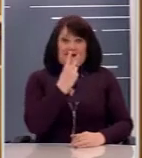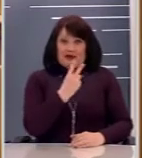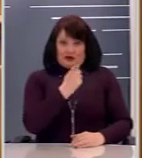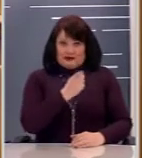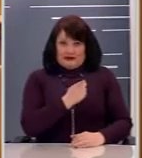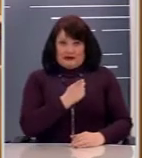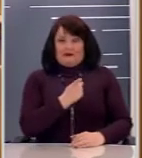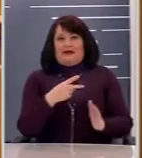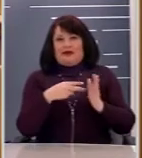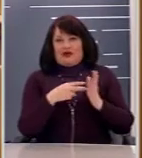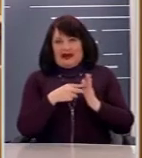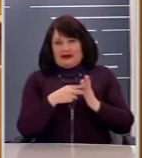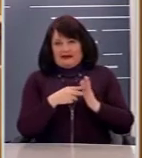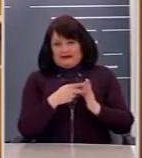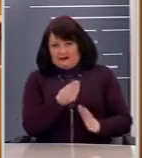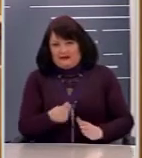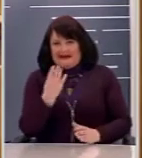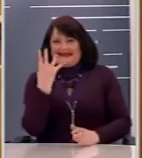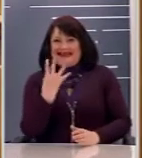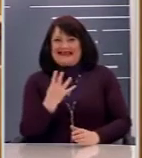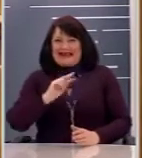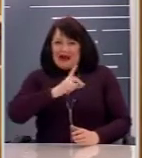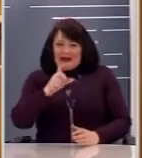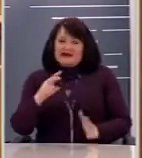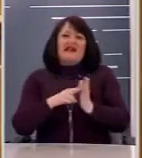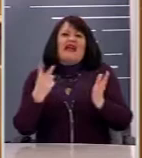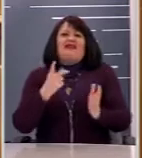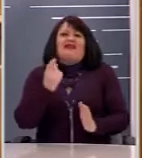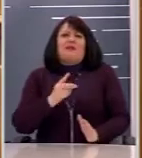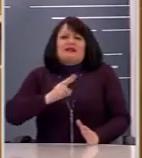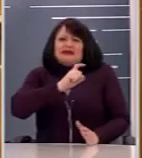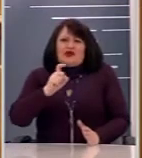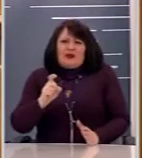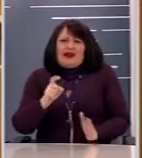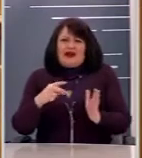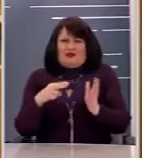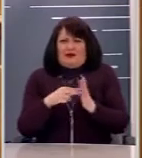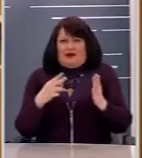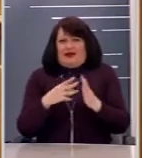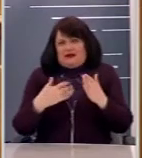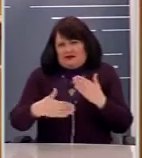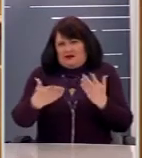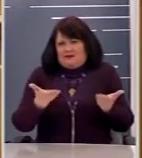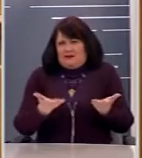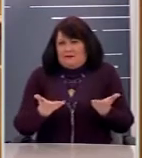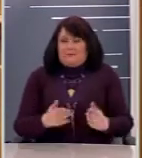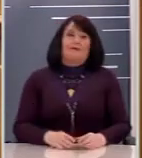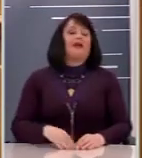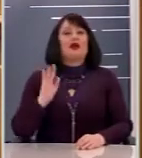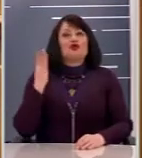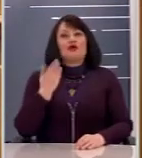το 2000, στα 4 δις το 4, στα 17,5 το 9, ρωτάει. Και τότε